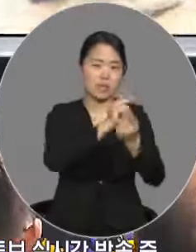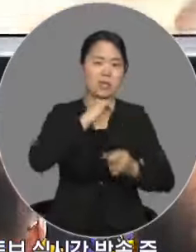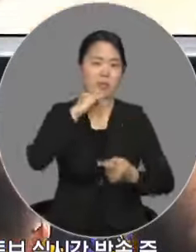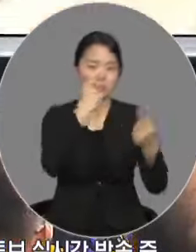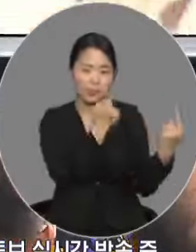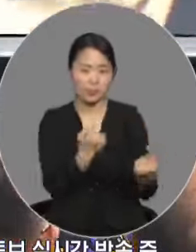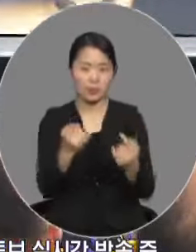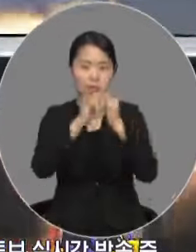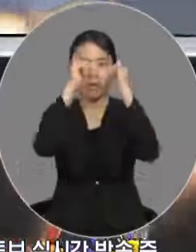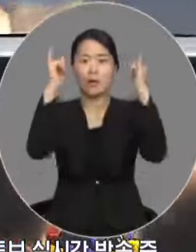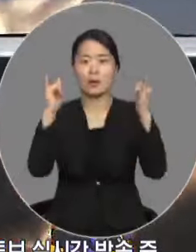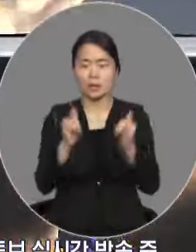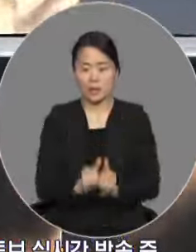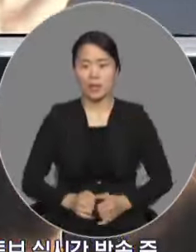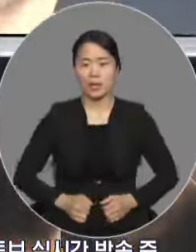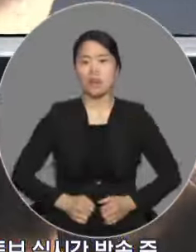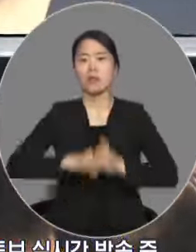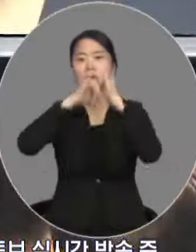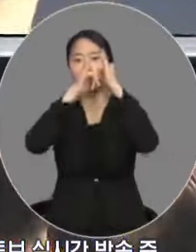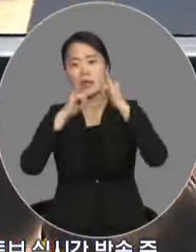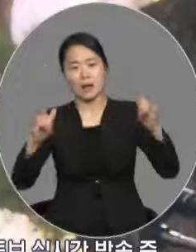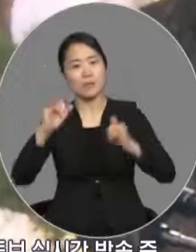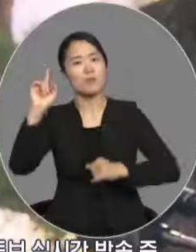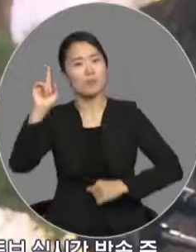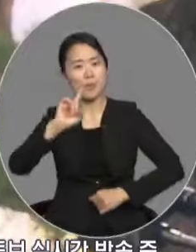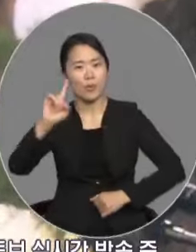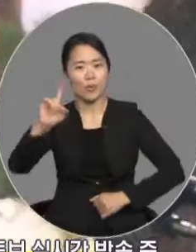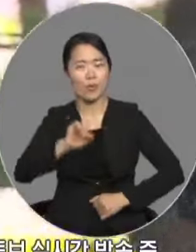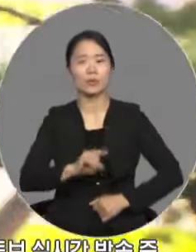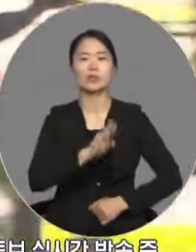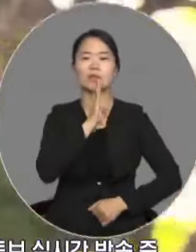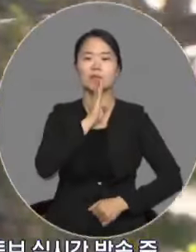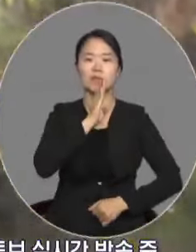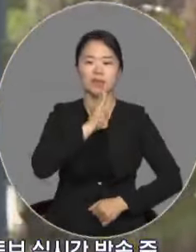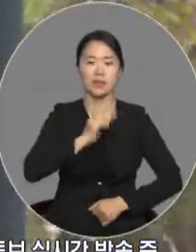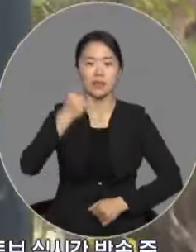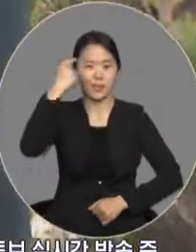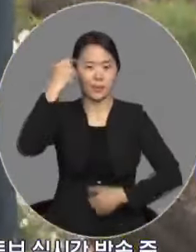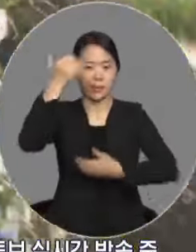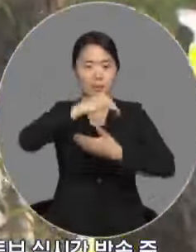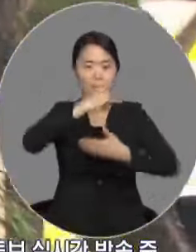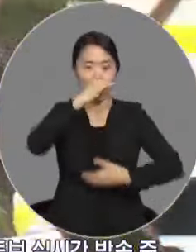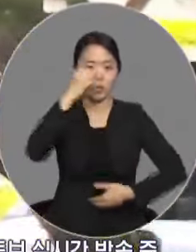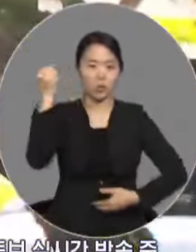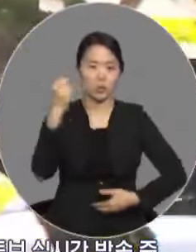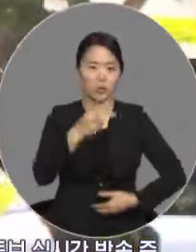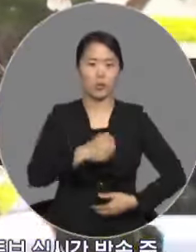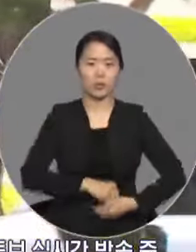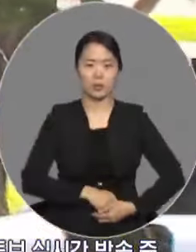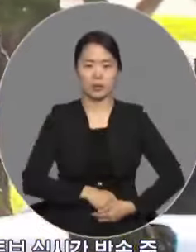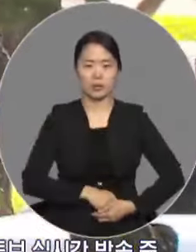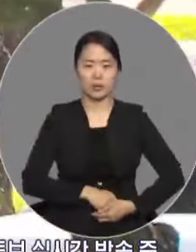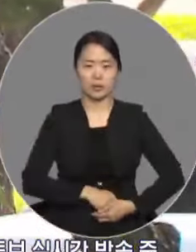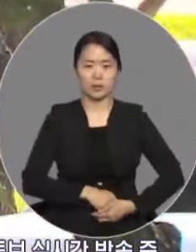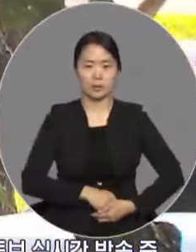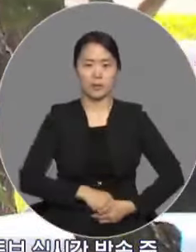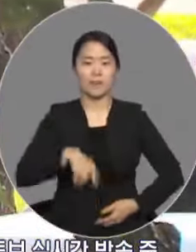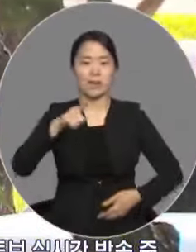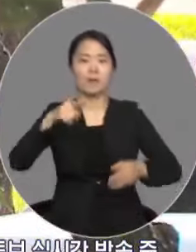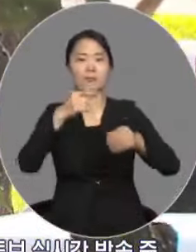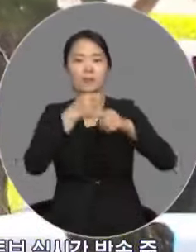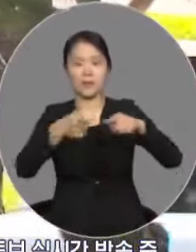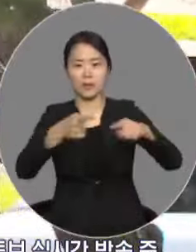사회에서의 인간다움이란 무엇인가 하는 주제를 진지하게 다뤘고 서사에 대한 밀도가 돋보였다고